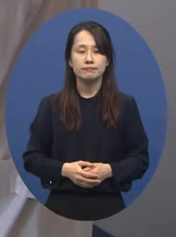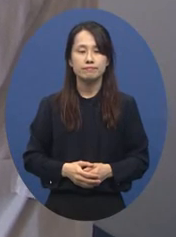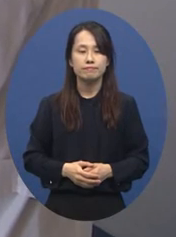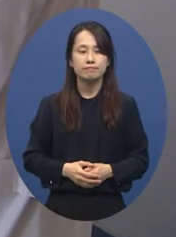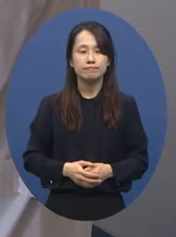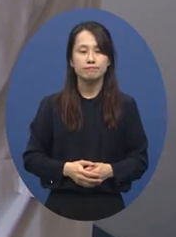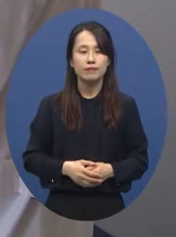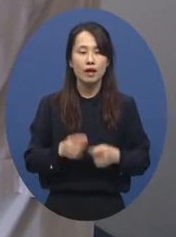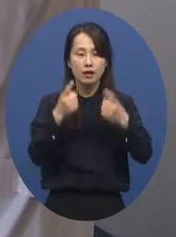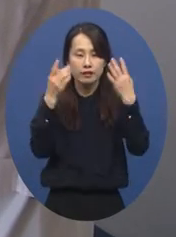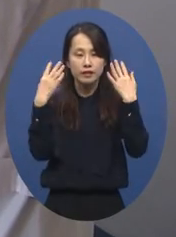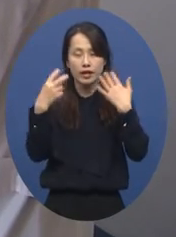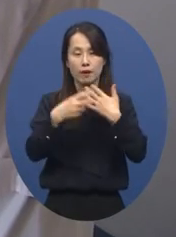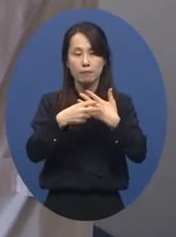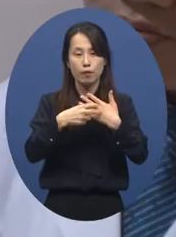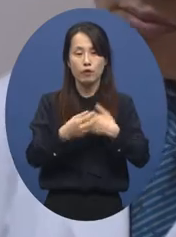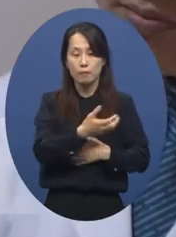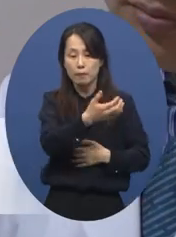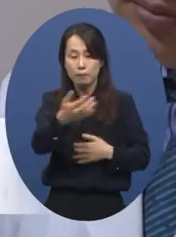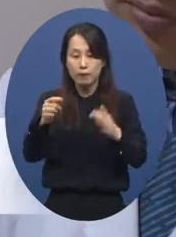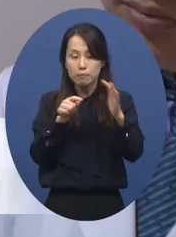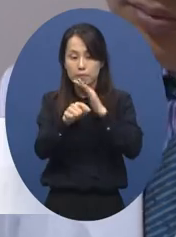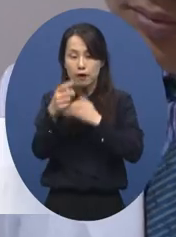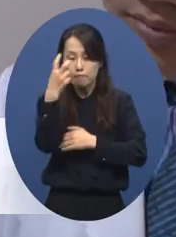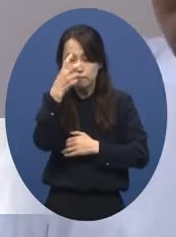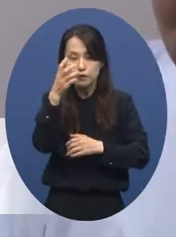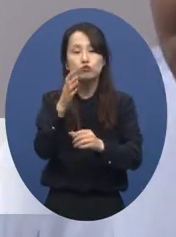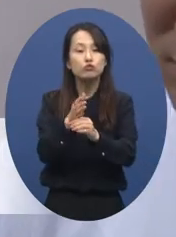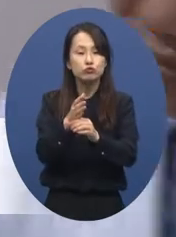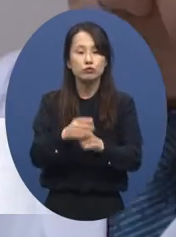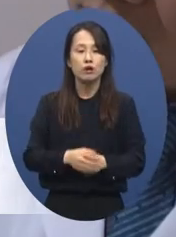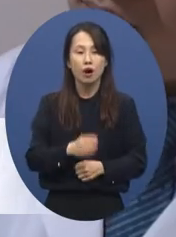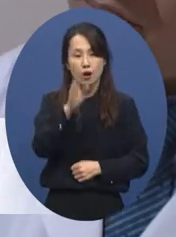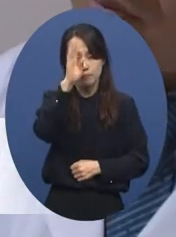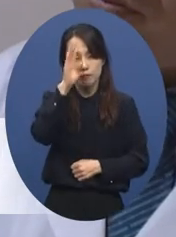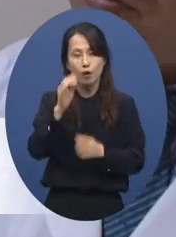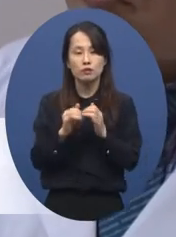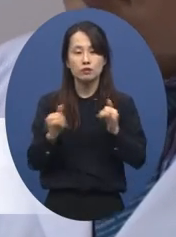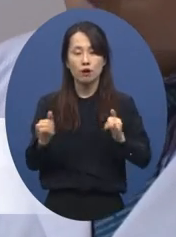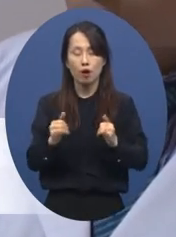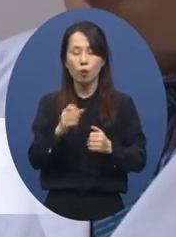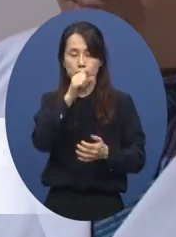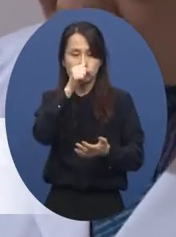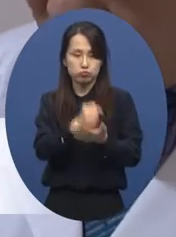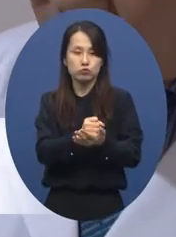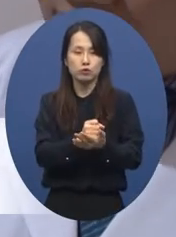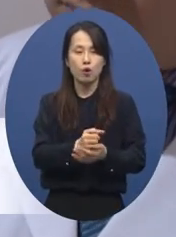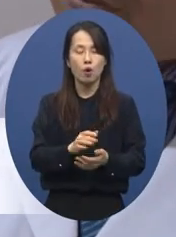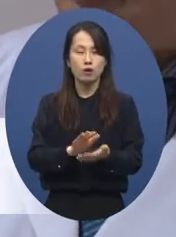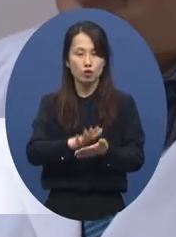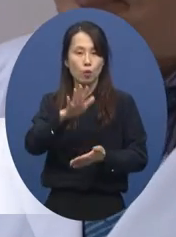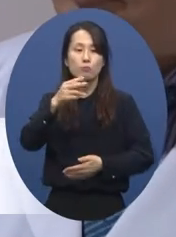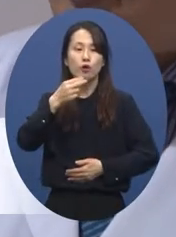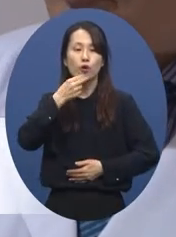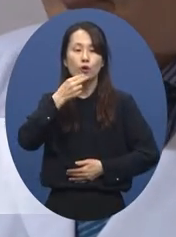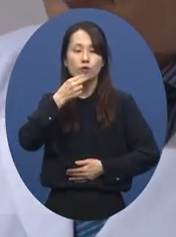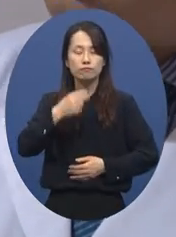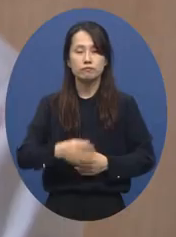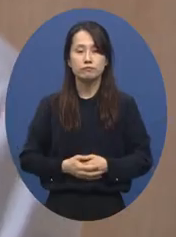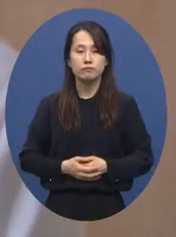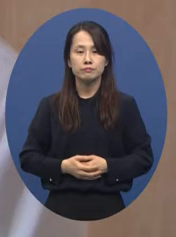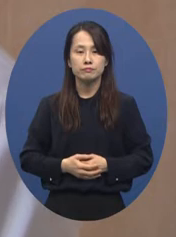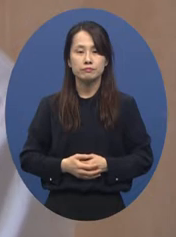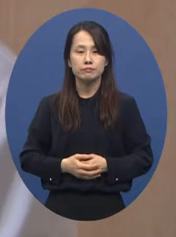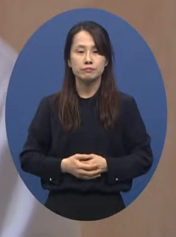돈의 대학 경우 4회 진 시간 n states 그래서 앱스토리 크 으 쌰 novel